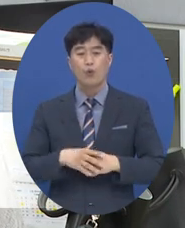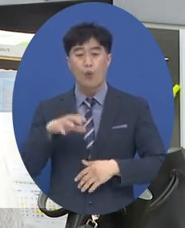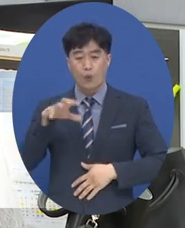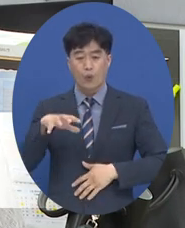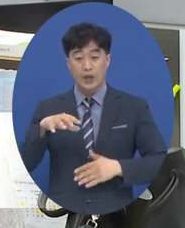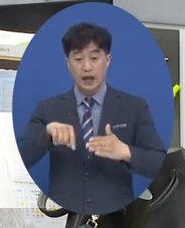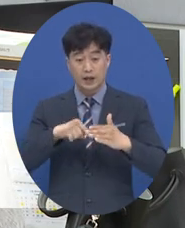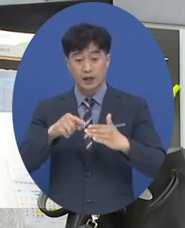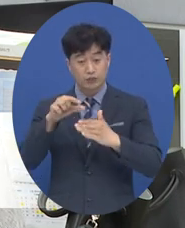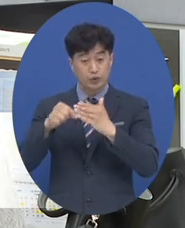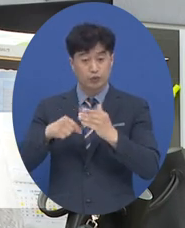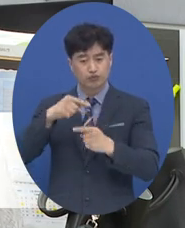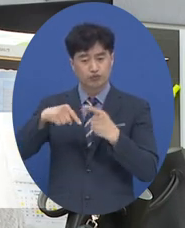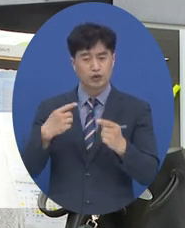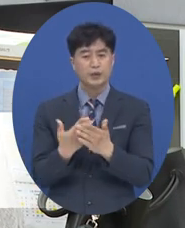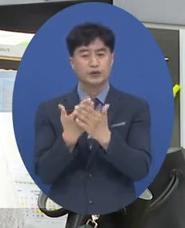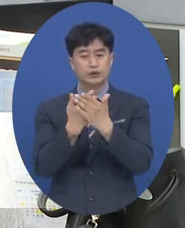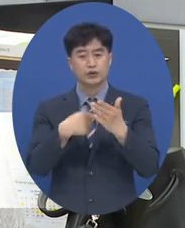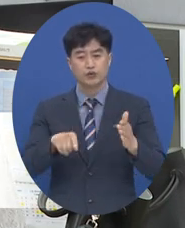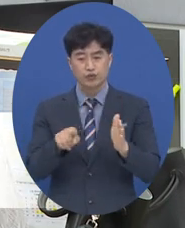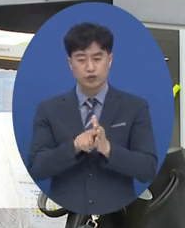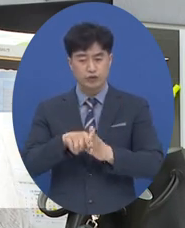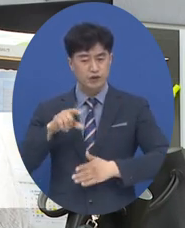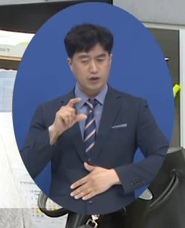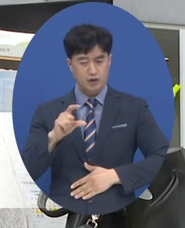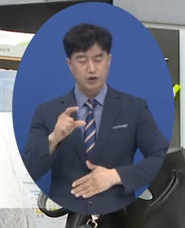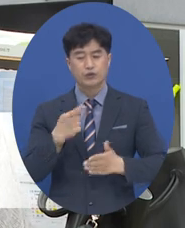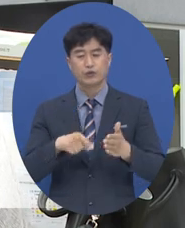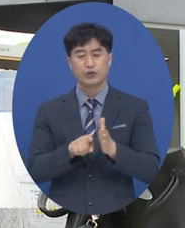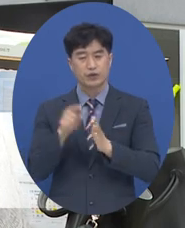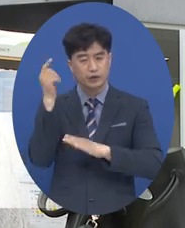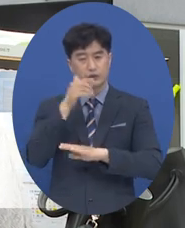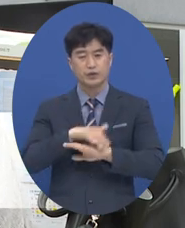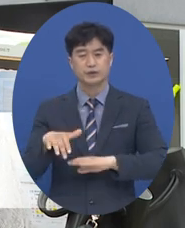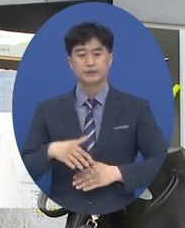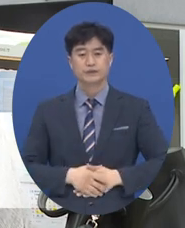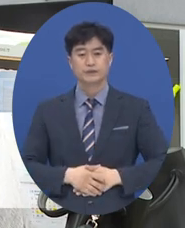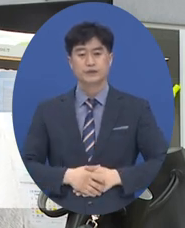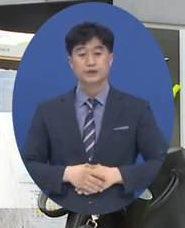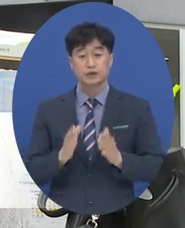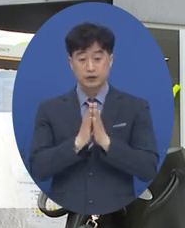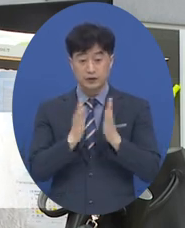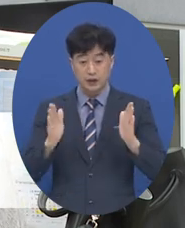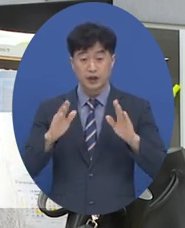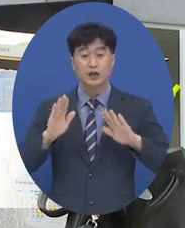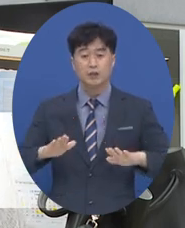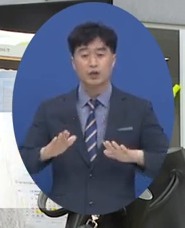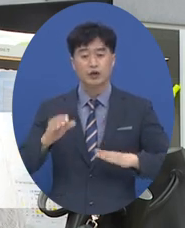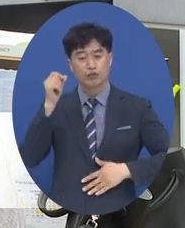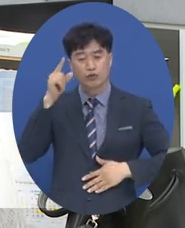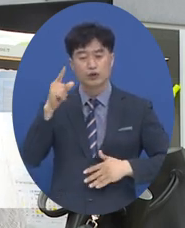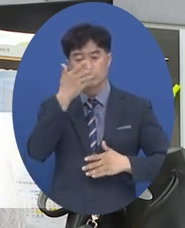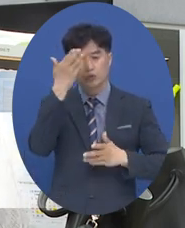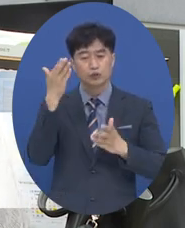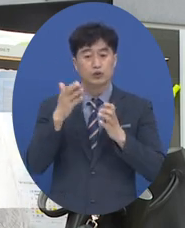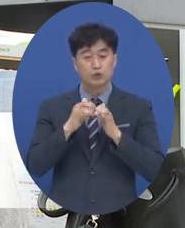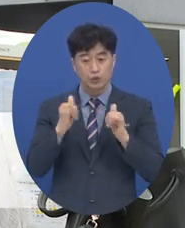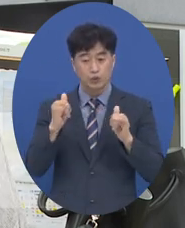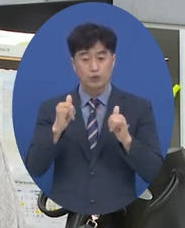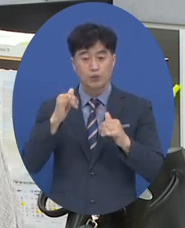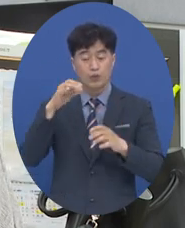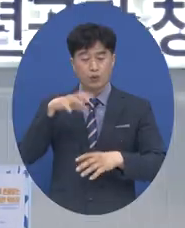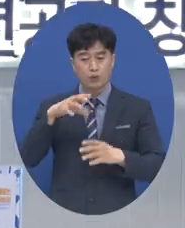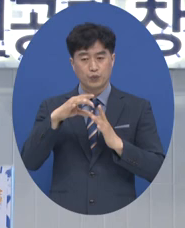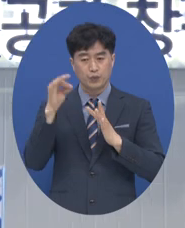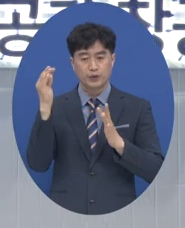프로그램과 운영 활성화를 위해서 네슈라 를 가지려고 합니다 그의 시작으로 이번에 우수 청년 공간을 선정을